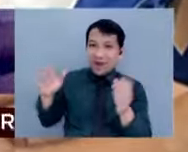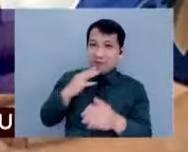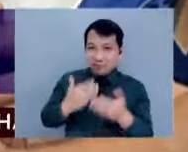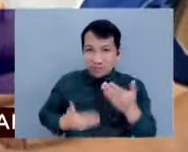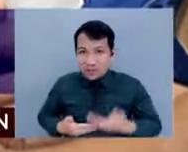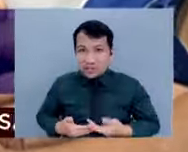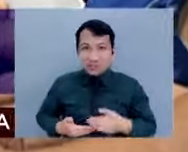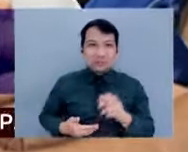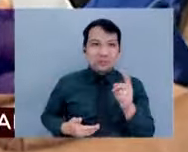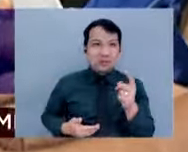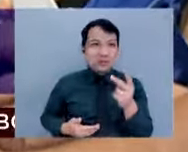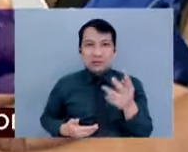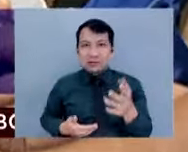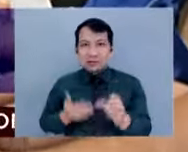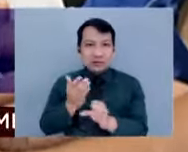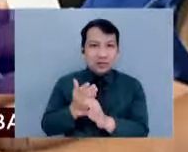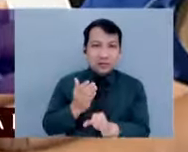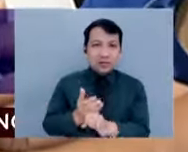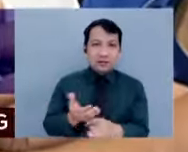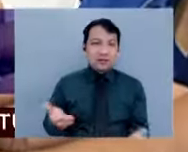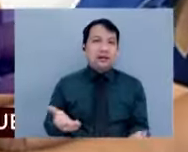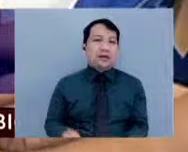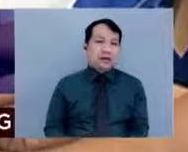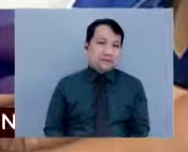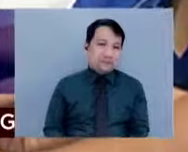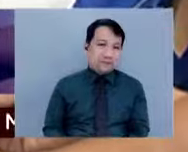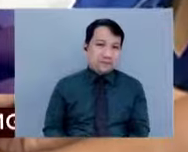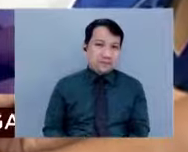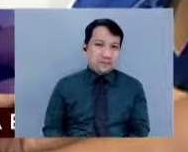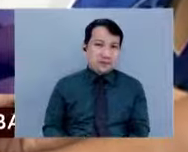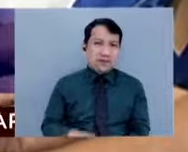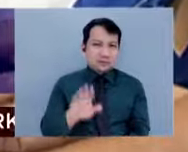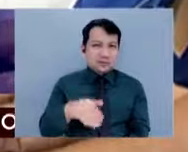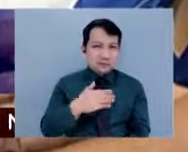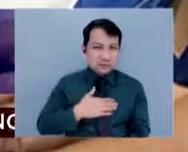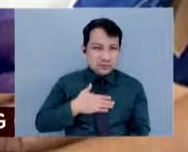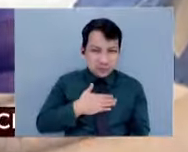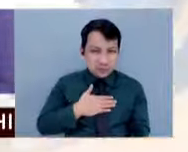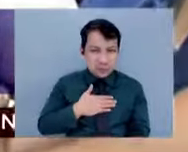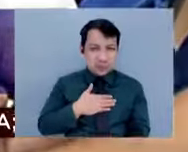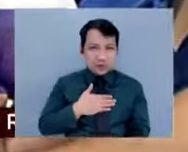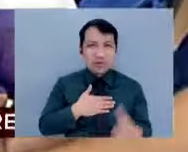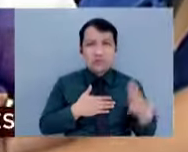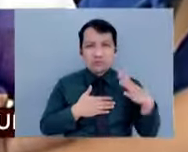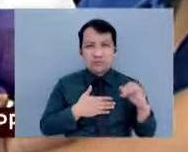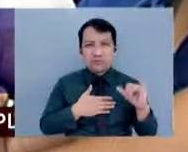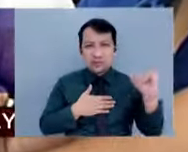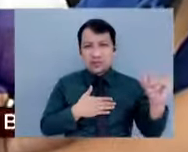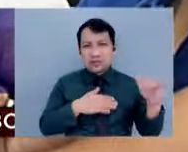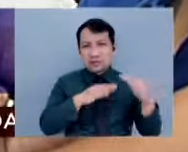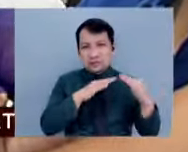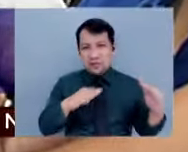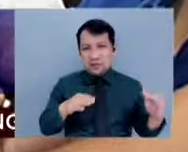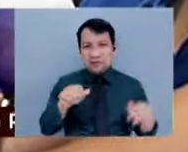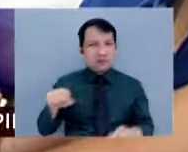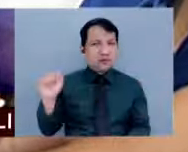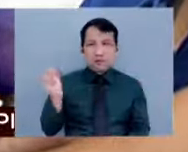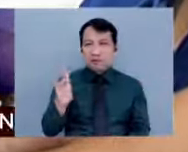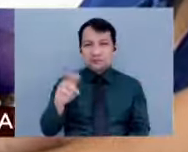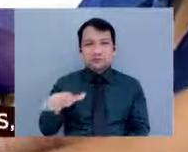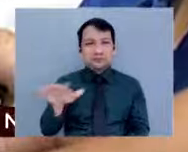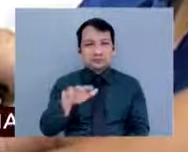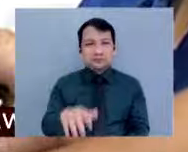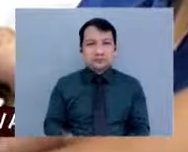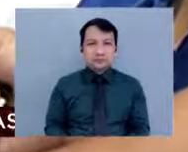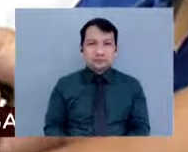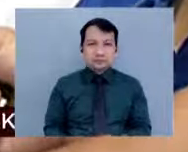dalawang sasakyan yung dala nila. No? Siguro hintayin nilang nila sa bahay. Huwag naman lahat, no? Para hindi